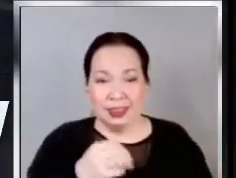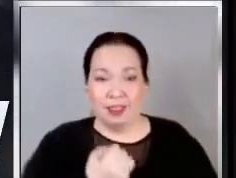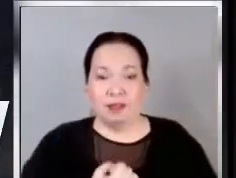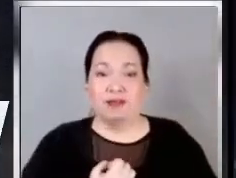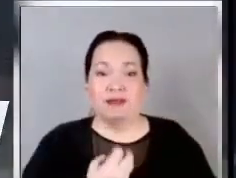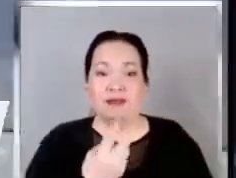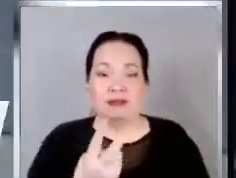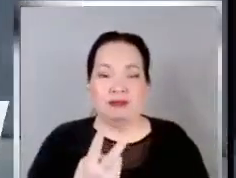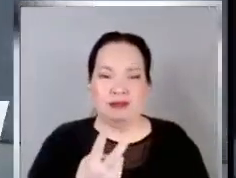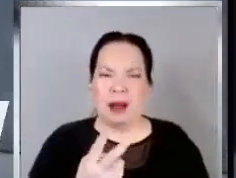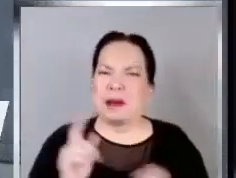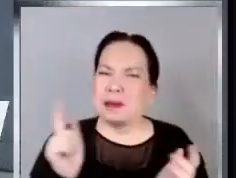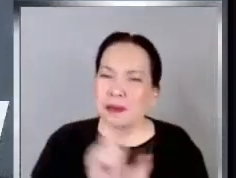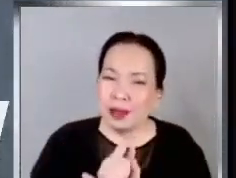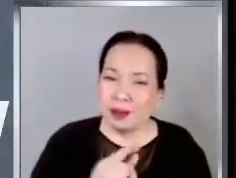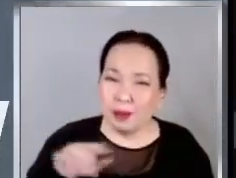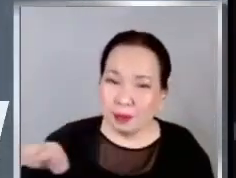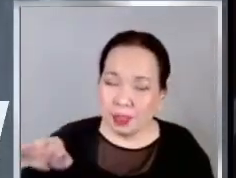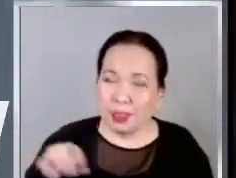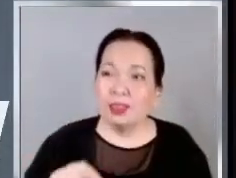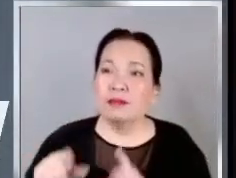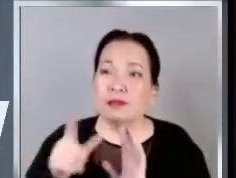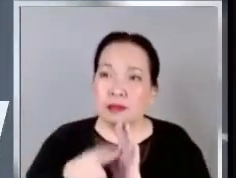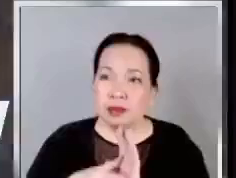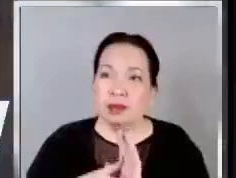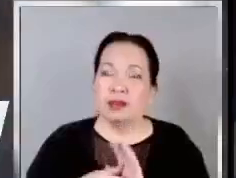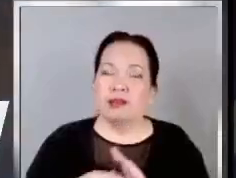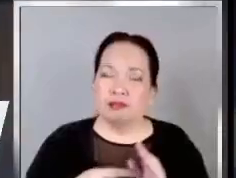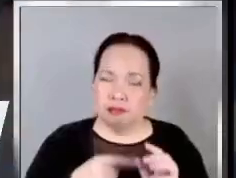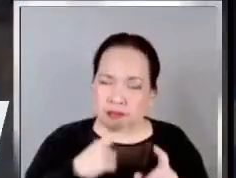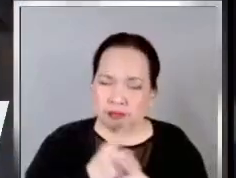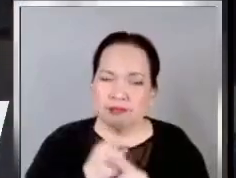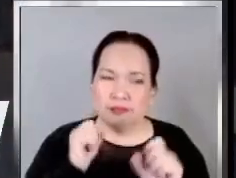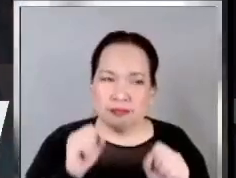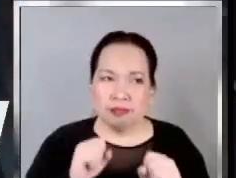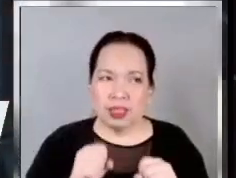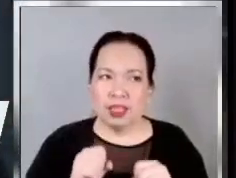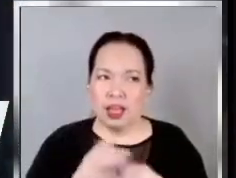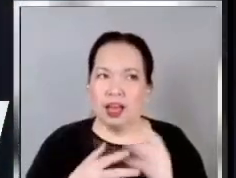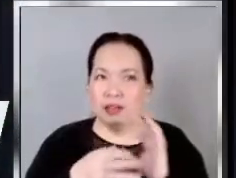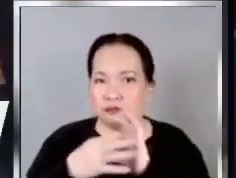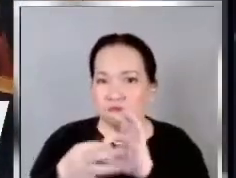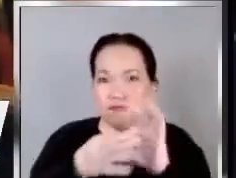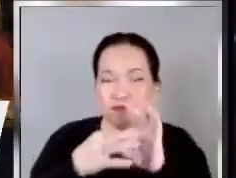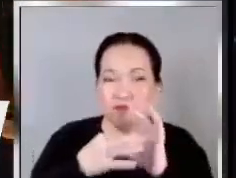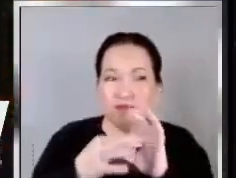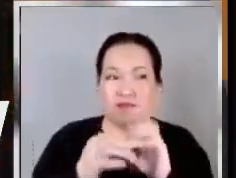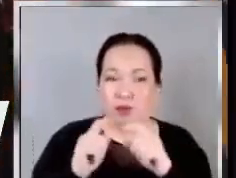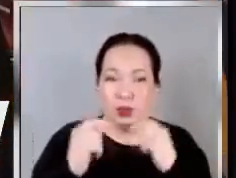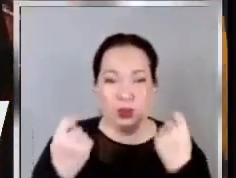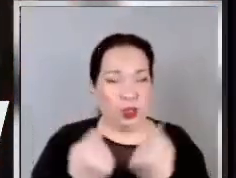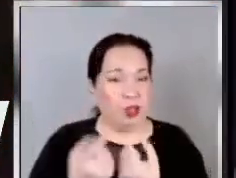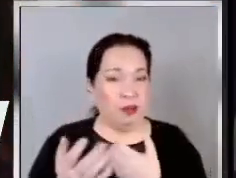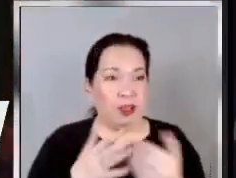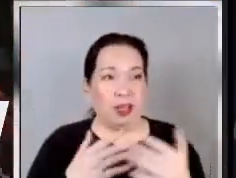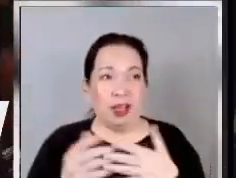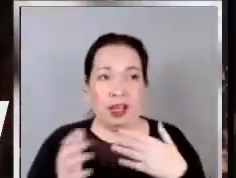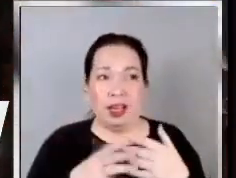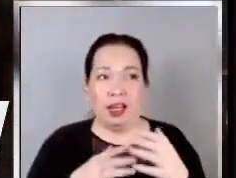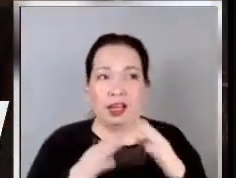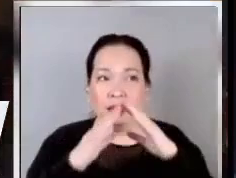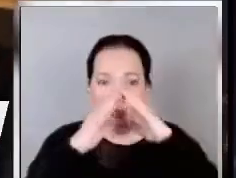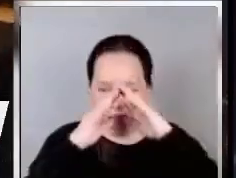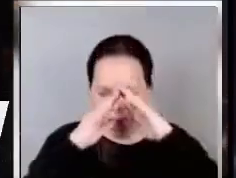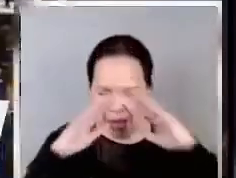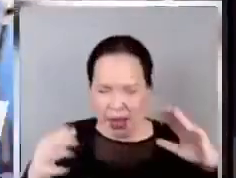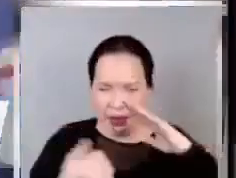Pero siniguro ng produksyon na hindi raw mawala ang bond sa kanyang teammates. Kahit team bahay lang siya noon.